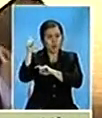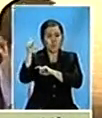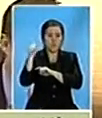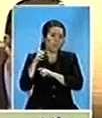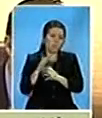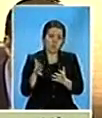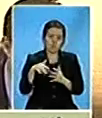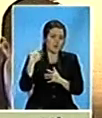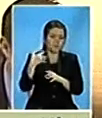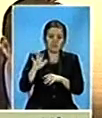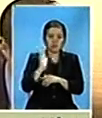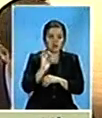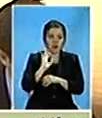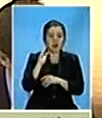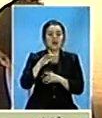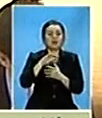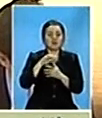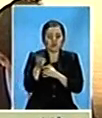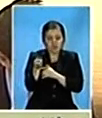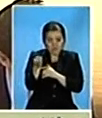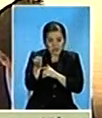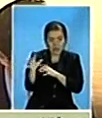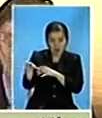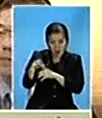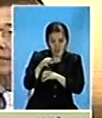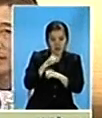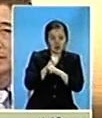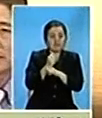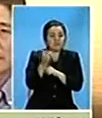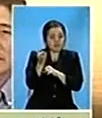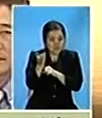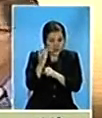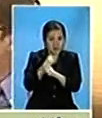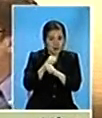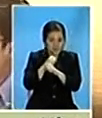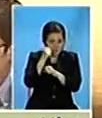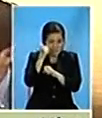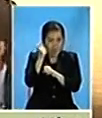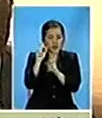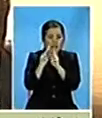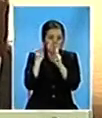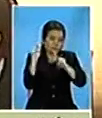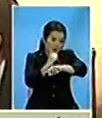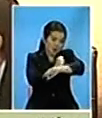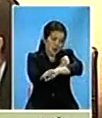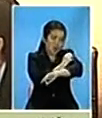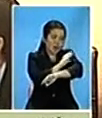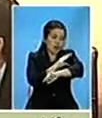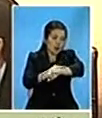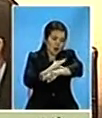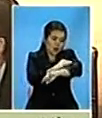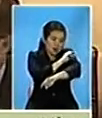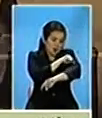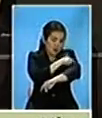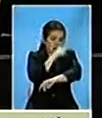ทำด้วยไม่ใช่นะเราไปยุคบางส่วนนั้นเองนะครับไปยุคที่เอาไปใช้ก็ต้องโดยกรรมการนะครับขอบพระคุณครับ